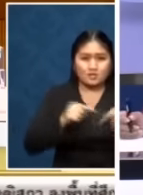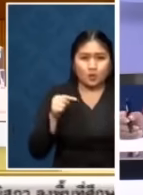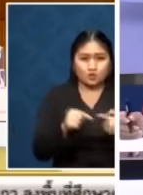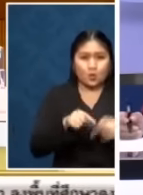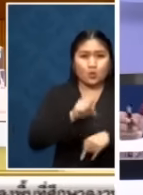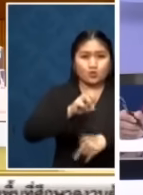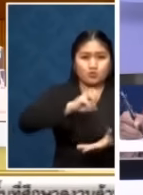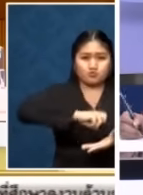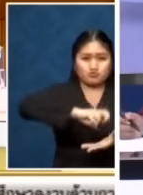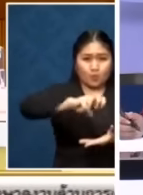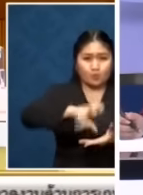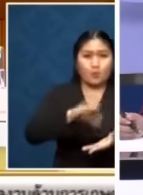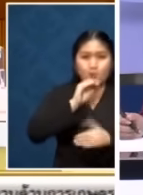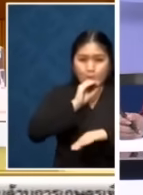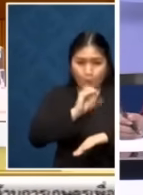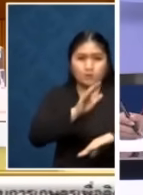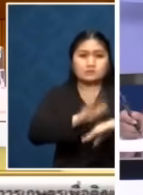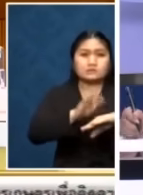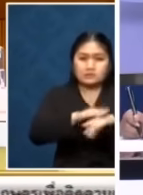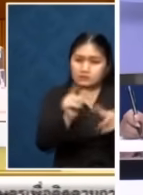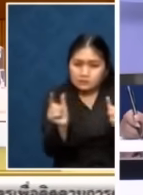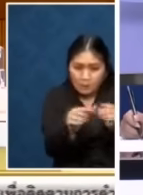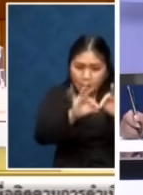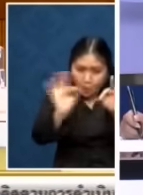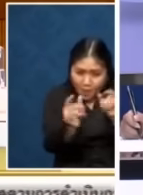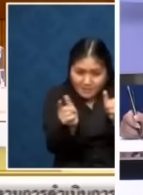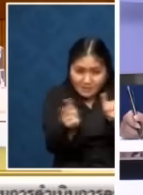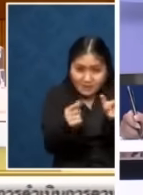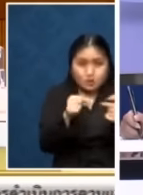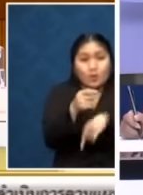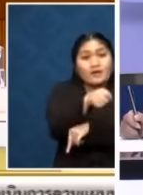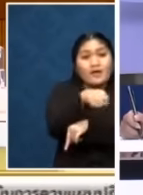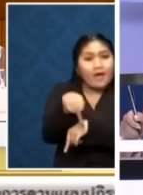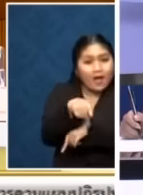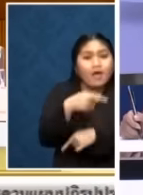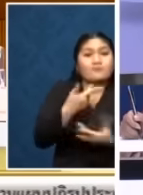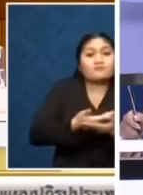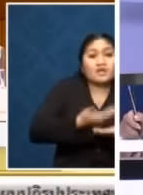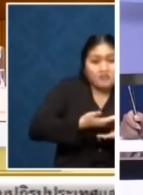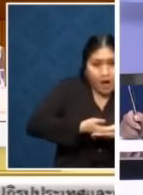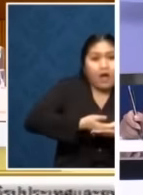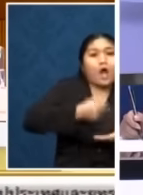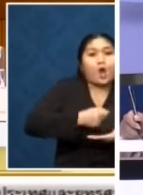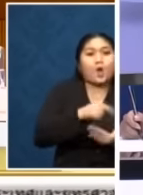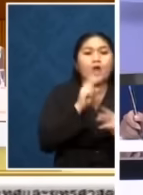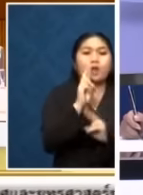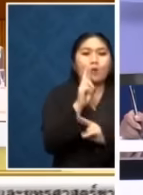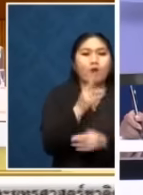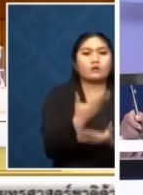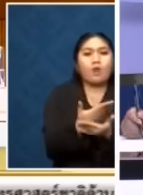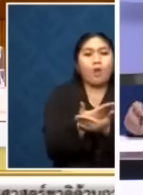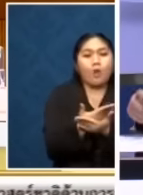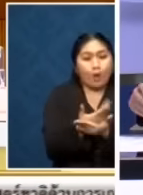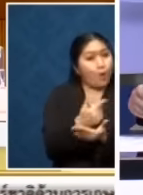รื่องการทำงานในฝั่งของรัฐบาลกับฝ่ายค้านกับกรรมาธิการเนี่ยนะครับ ใช่ค่ะเพราะว่า ทั้งวันอะ ท่านนายกเนี่ยเขาให้เวลานะค ุ ณดองเพราะว่า